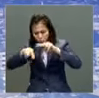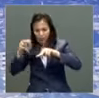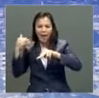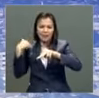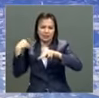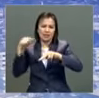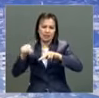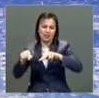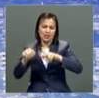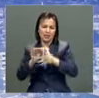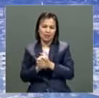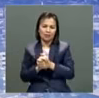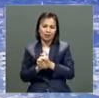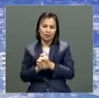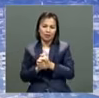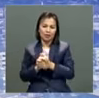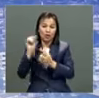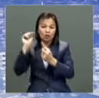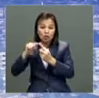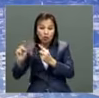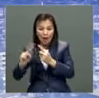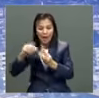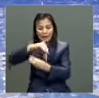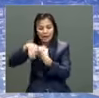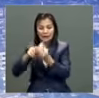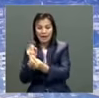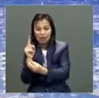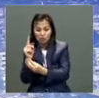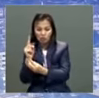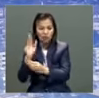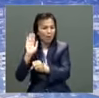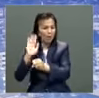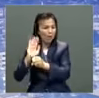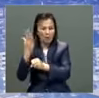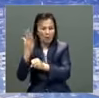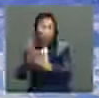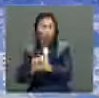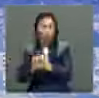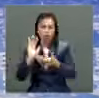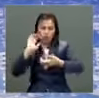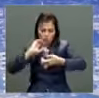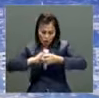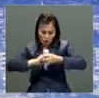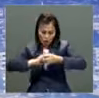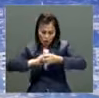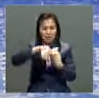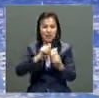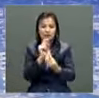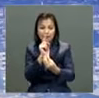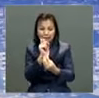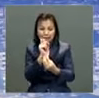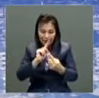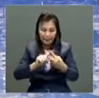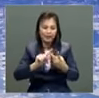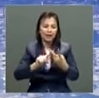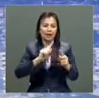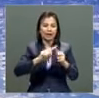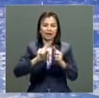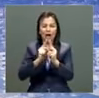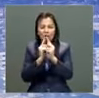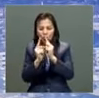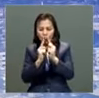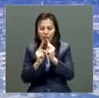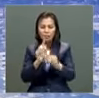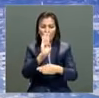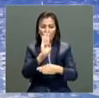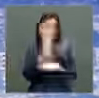ที่ร่วมกันไม่ใช่แค่ภาคของสาธารณสุขอย่างเดียวต้องร่วมกันกับทางฝ่ายทางเศรษฐกิจทางเอกชนทั้งหลายมานั่งพูดคุยกันน